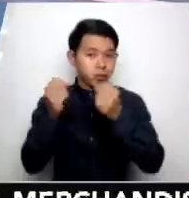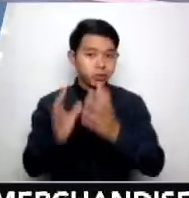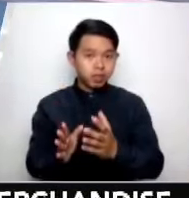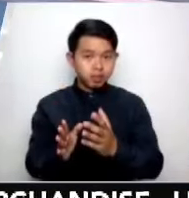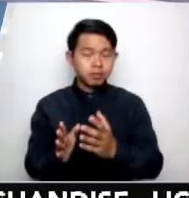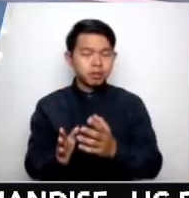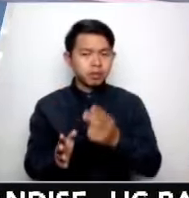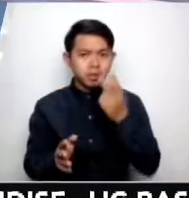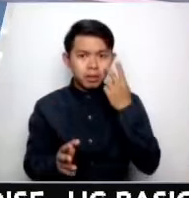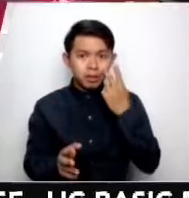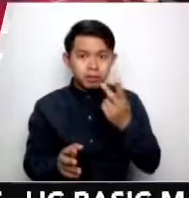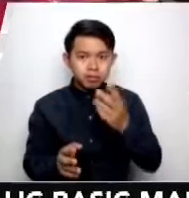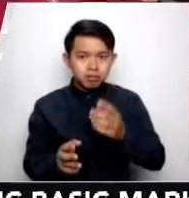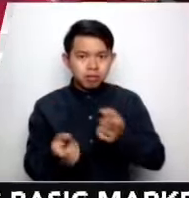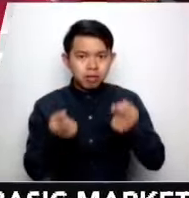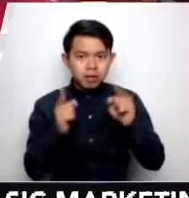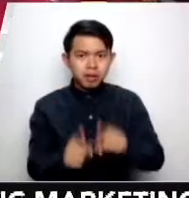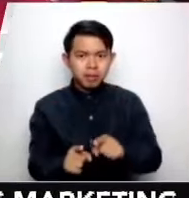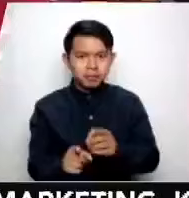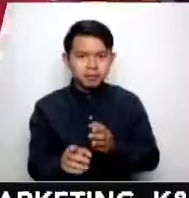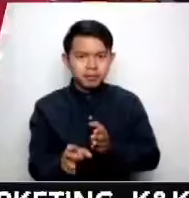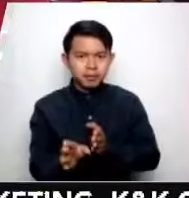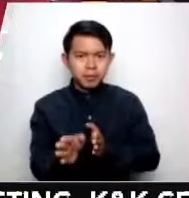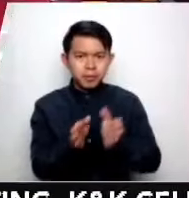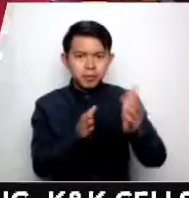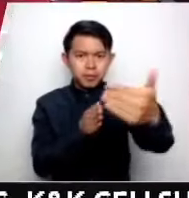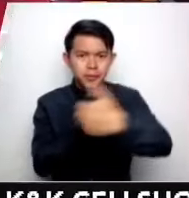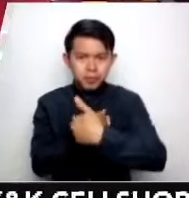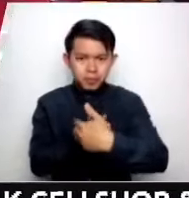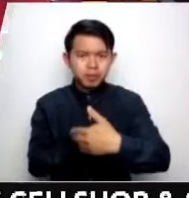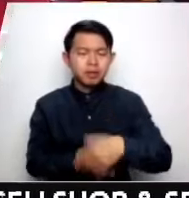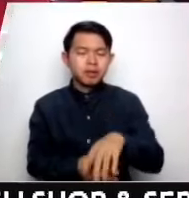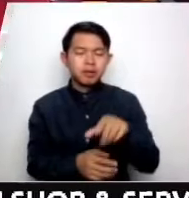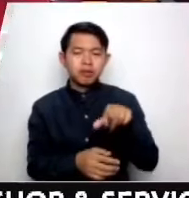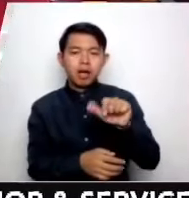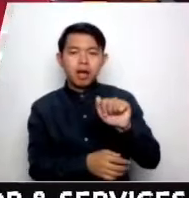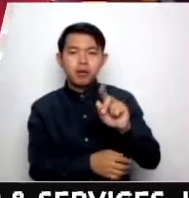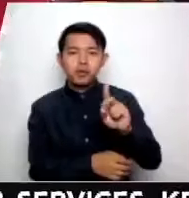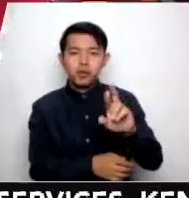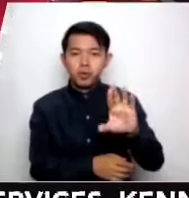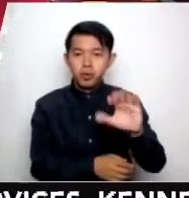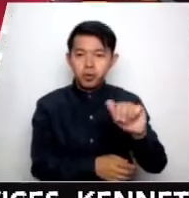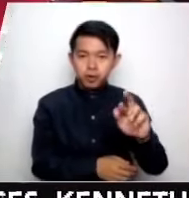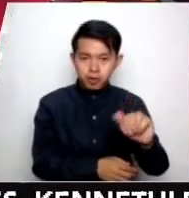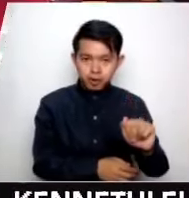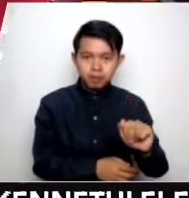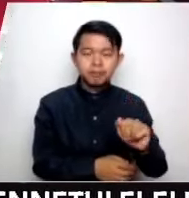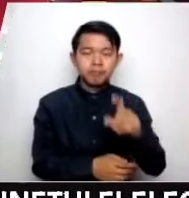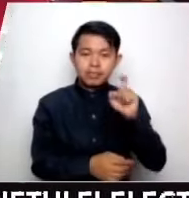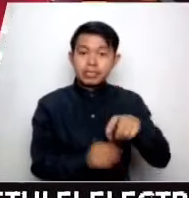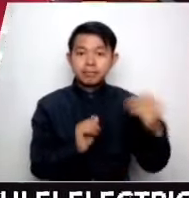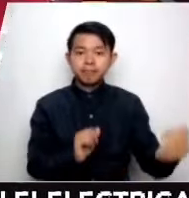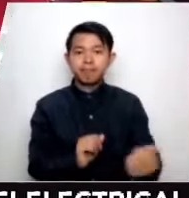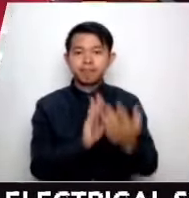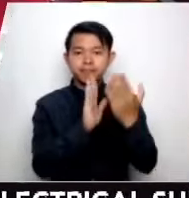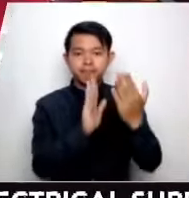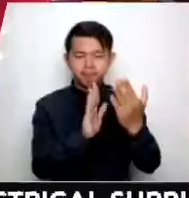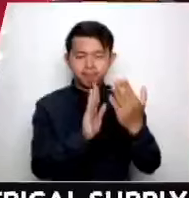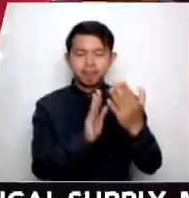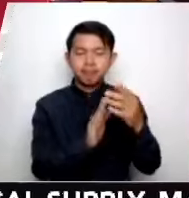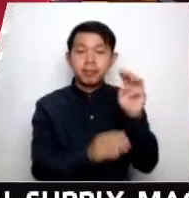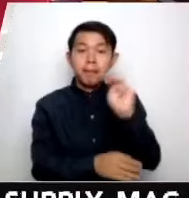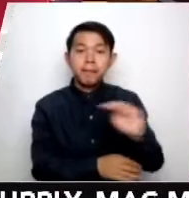Aurora tunnel pinapaharap ang driver sa LTO central office Sa Lunes dala ang kanyang sasakyan at written